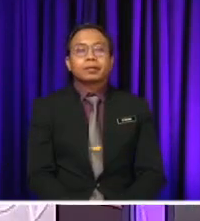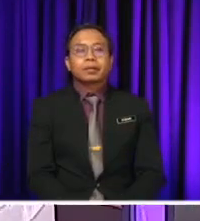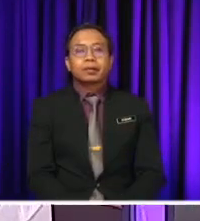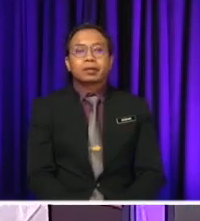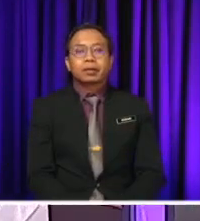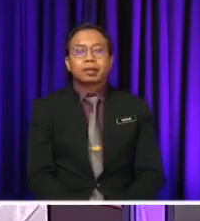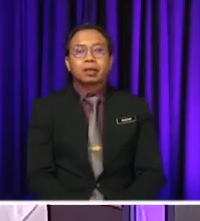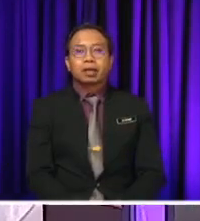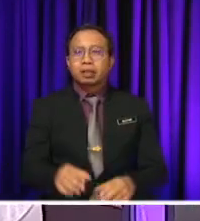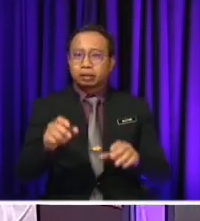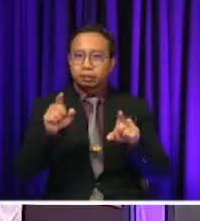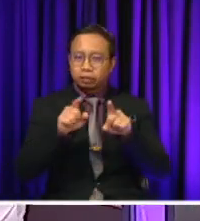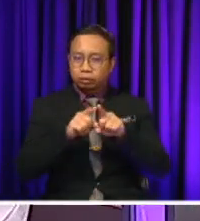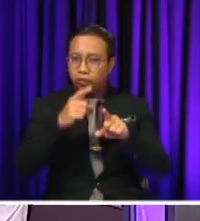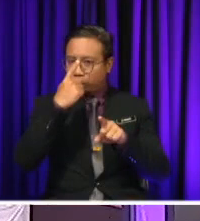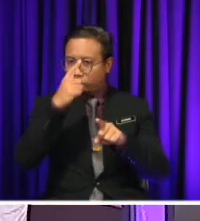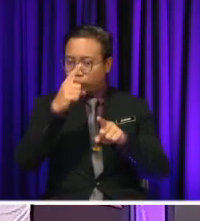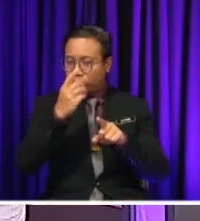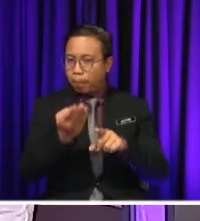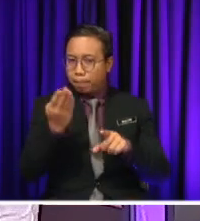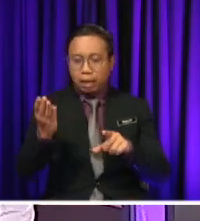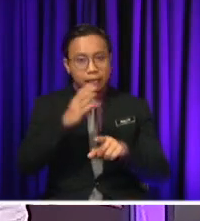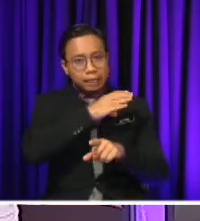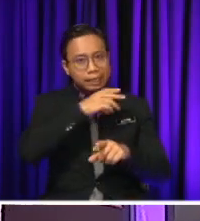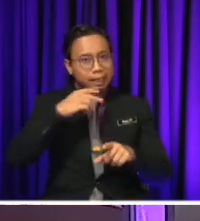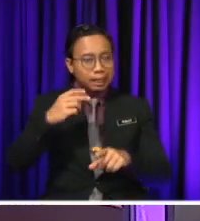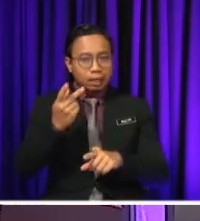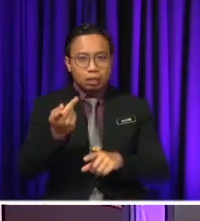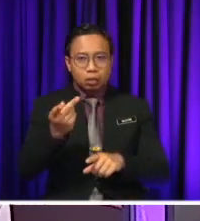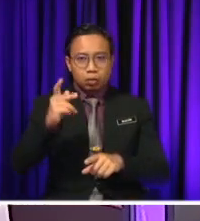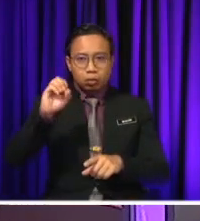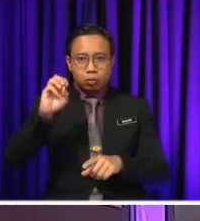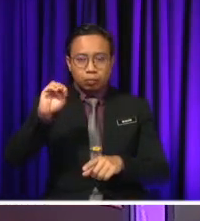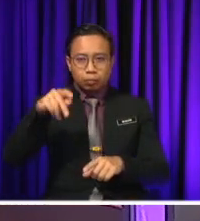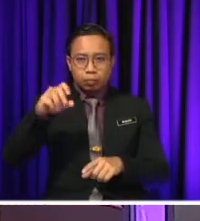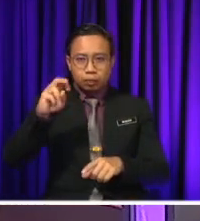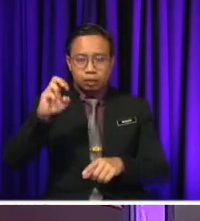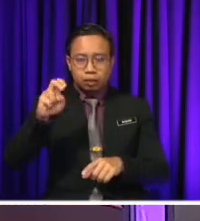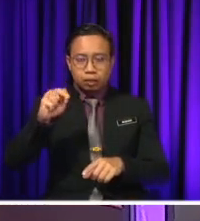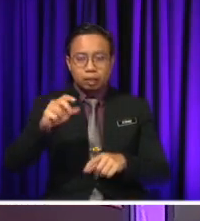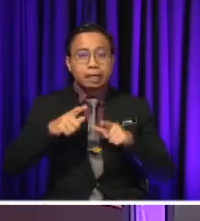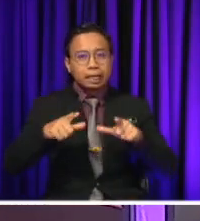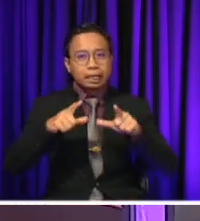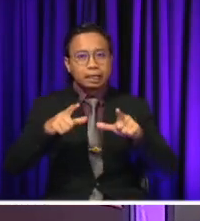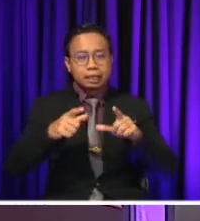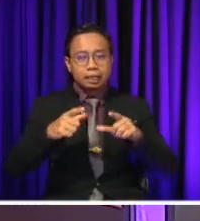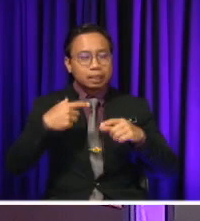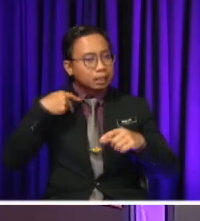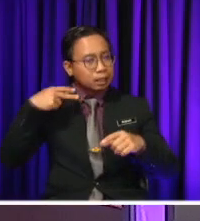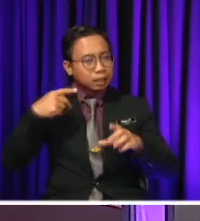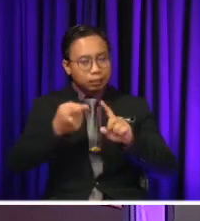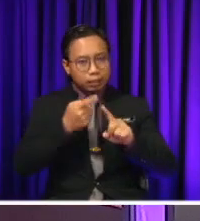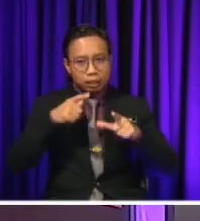sesuai dengan bahan dan komponen tadi kan masih kita tengok lukisan kaki dia pakai kayu padu bahan